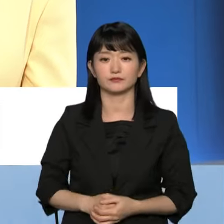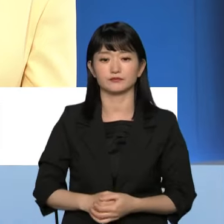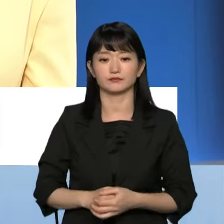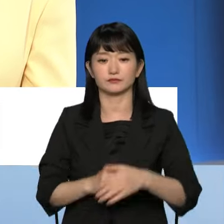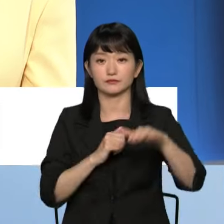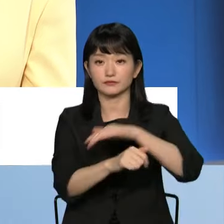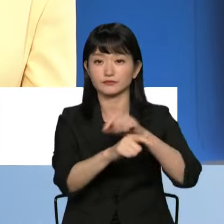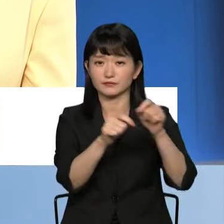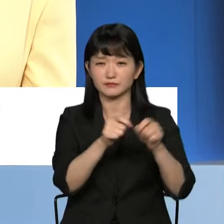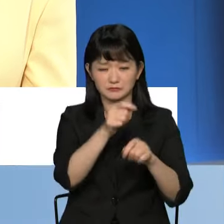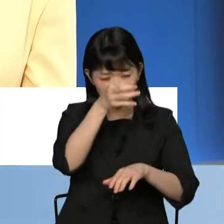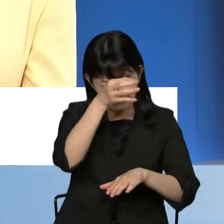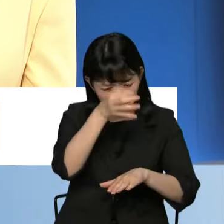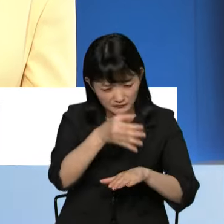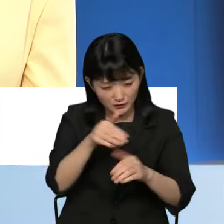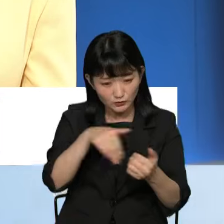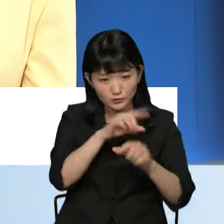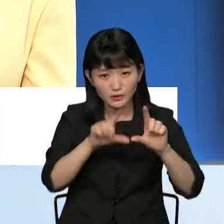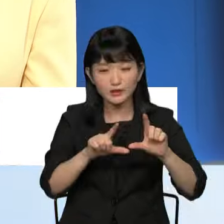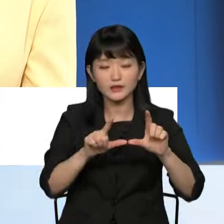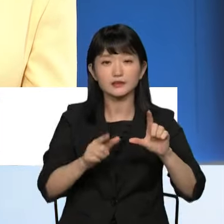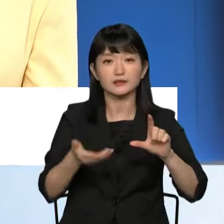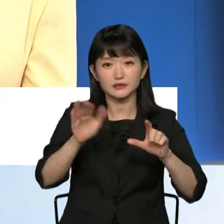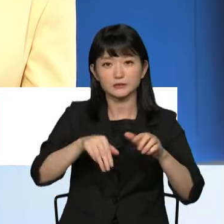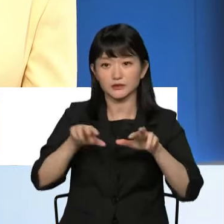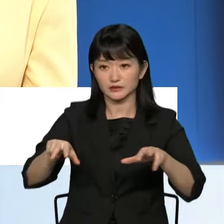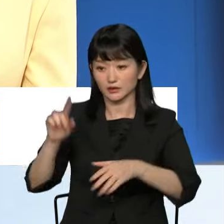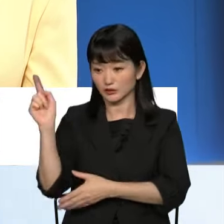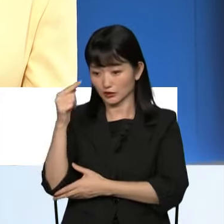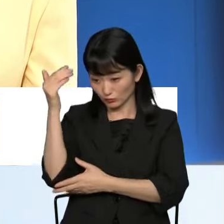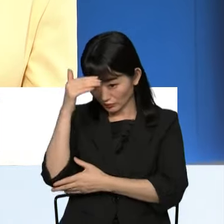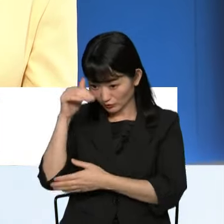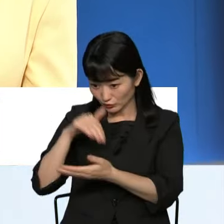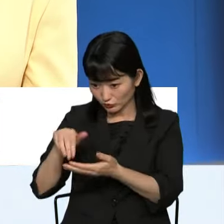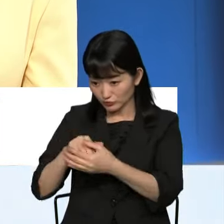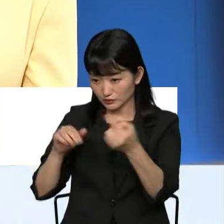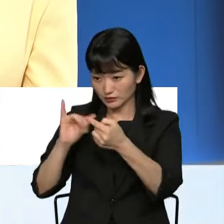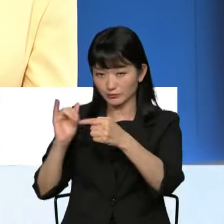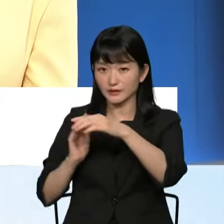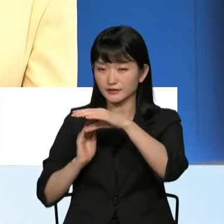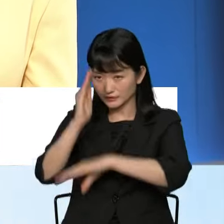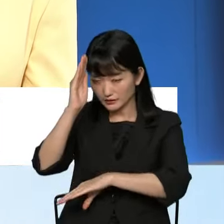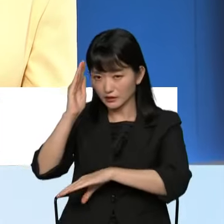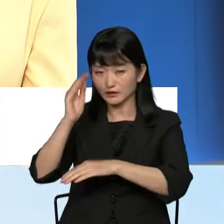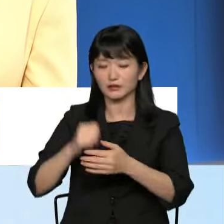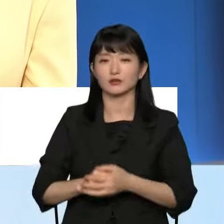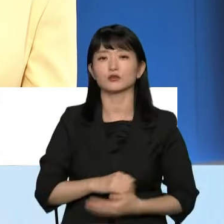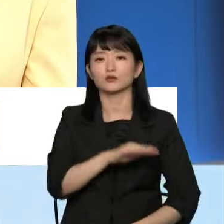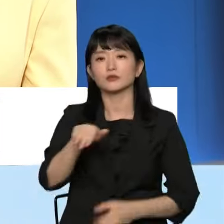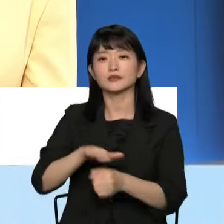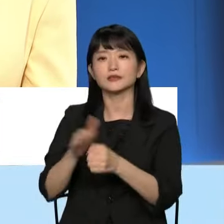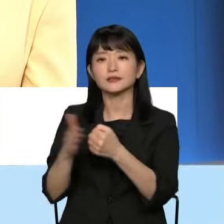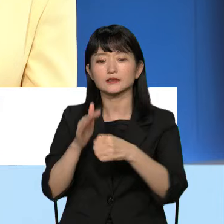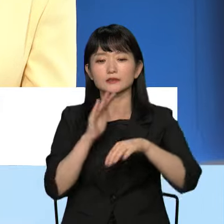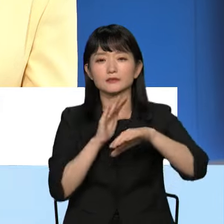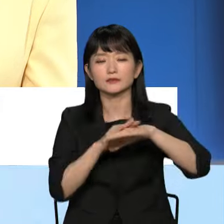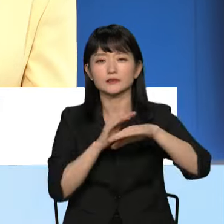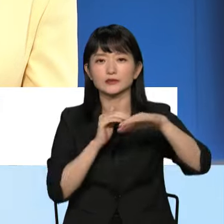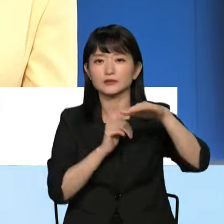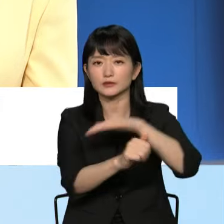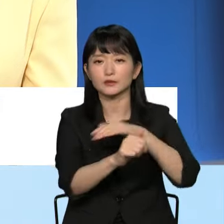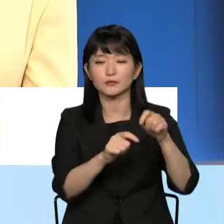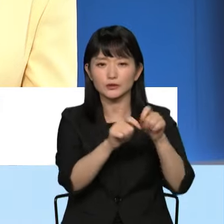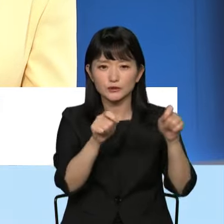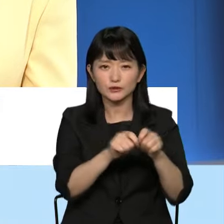죄송하고 뭐 그런 상황이었지만 이제 천만 관객이 들어오시면서 우리를 사랑해 주신 만큼 우리가 대표팀에서 꼭